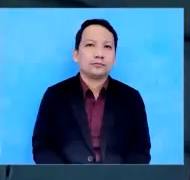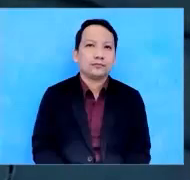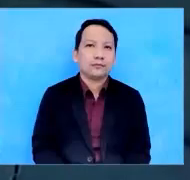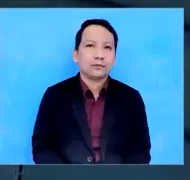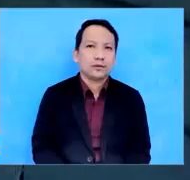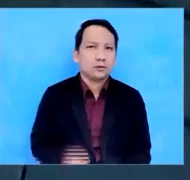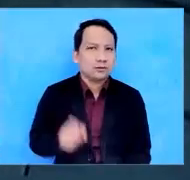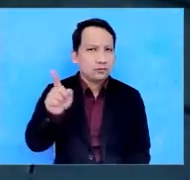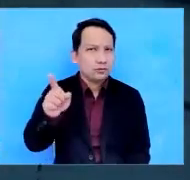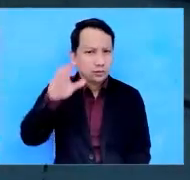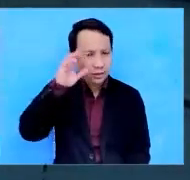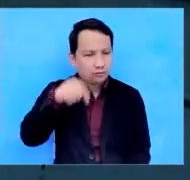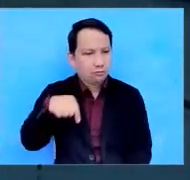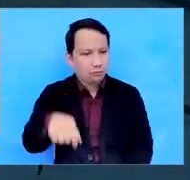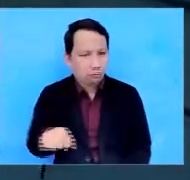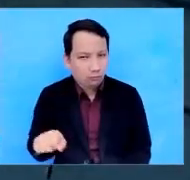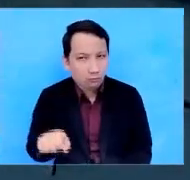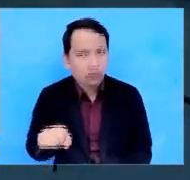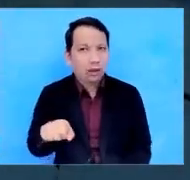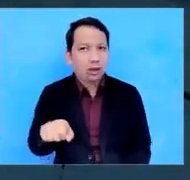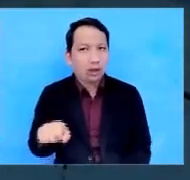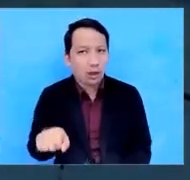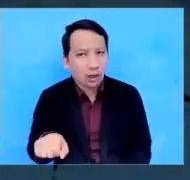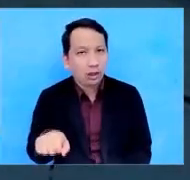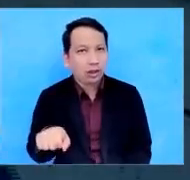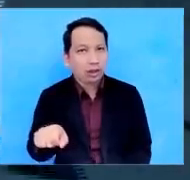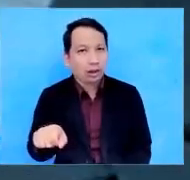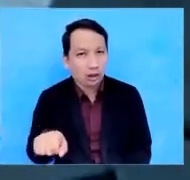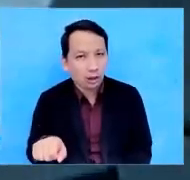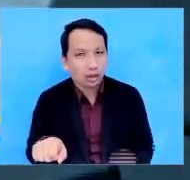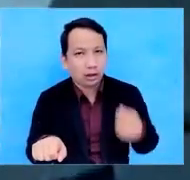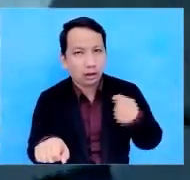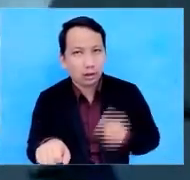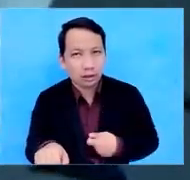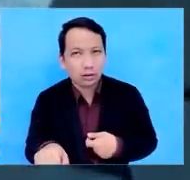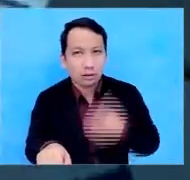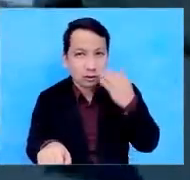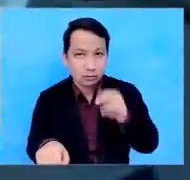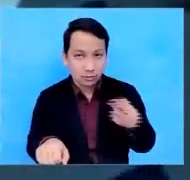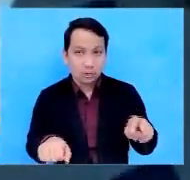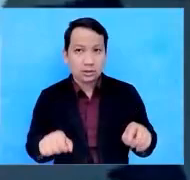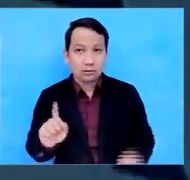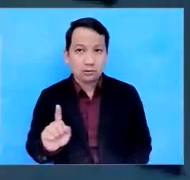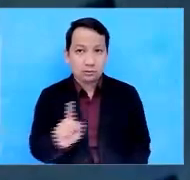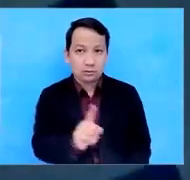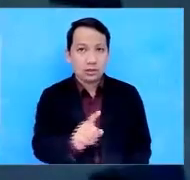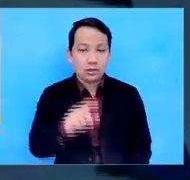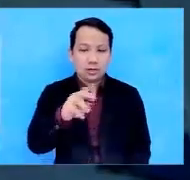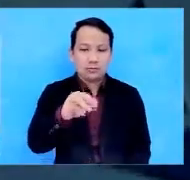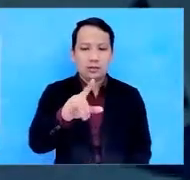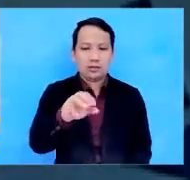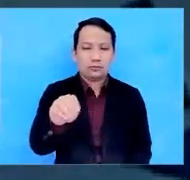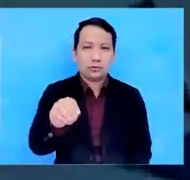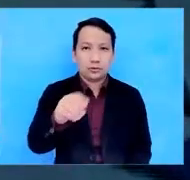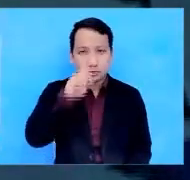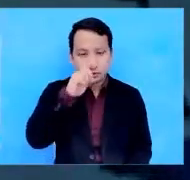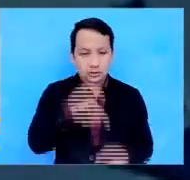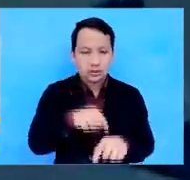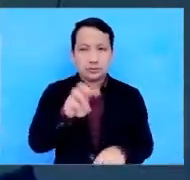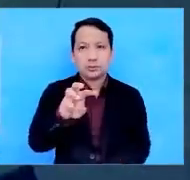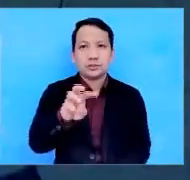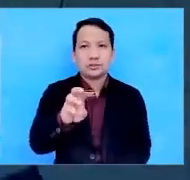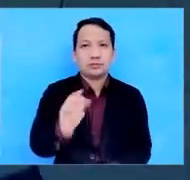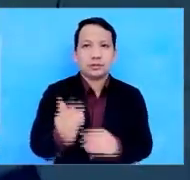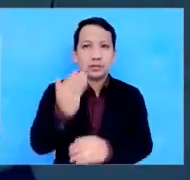Paika-ika at nakatungkod pa ang lalaking nakaitim na jacket na yan nang makunang naglalakad sa Malabon mag-aalas 6 ng umaga